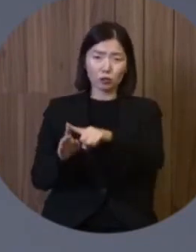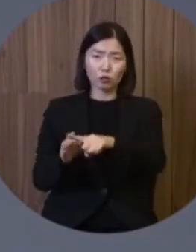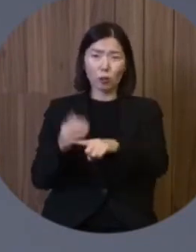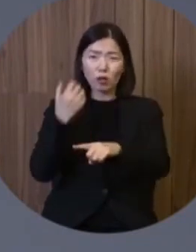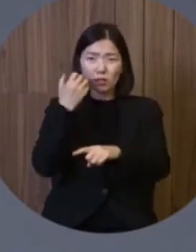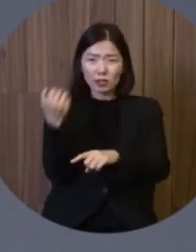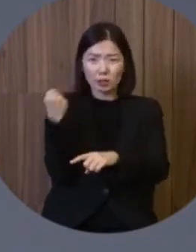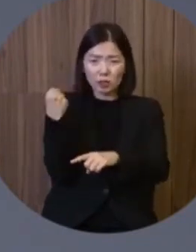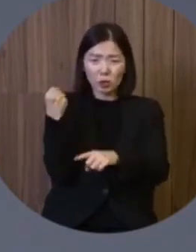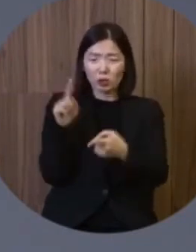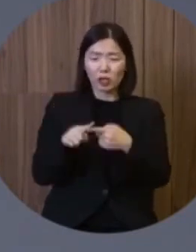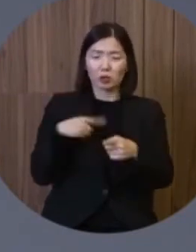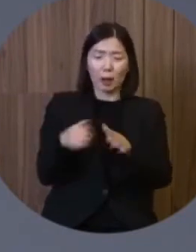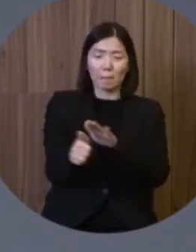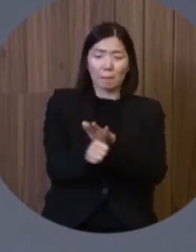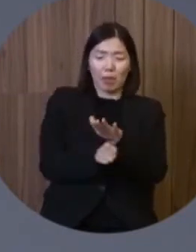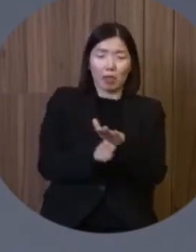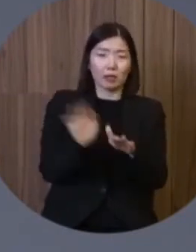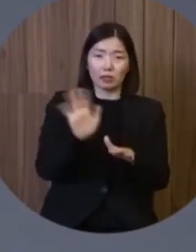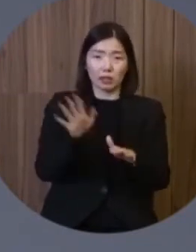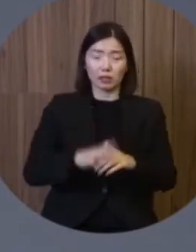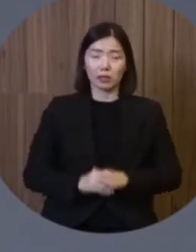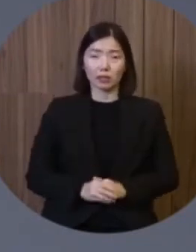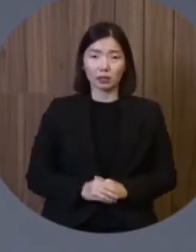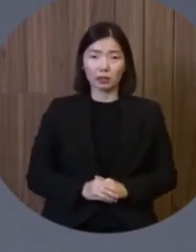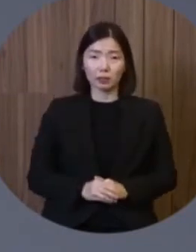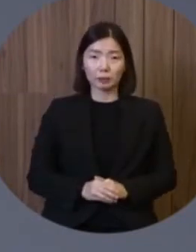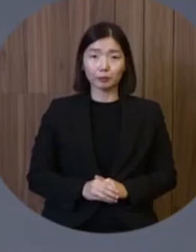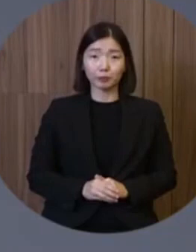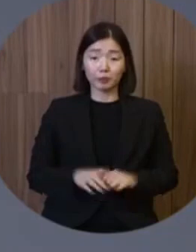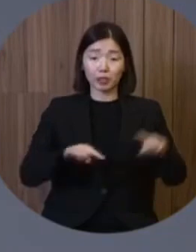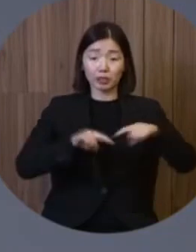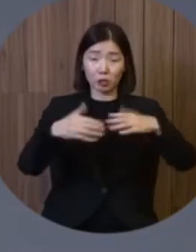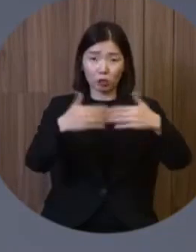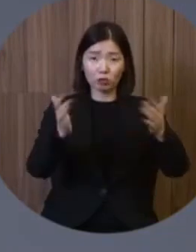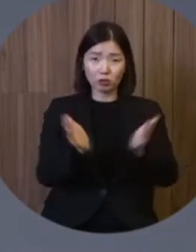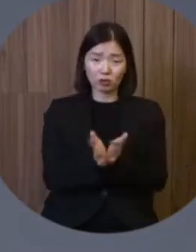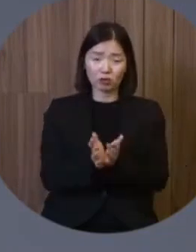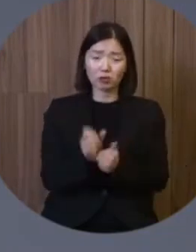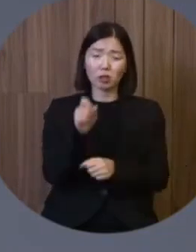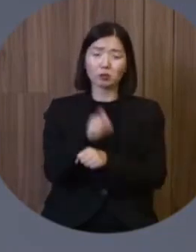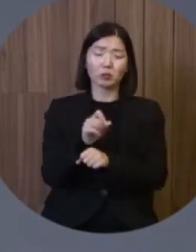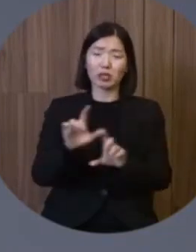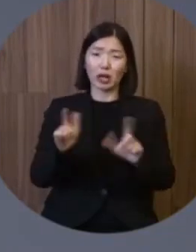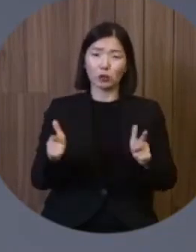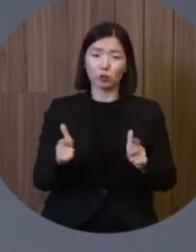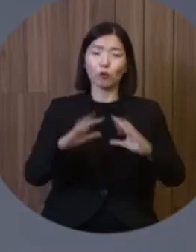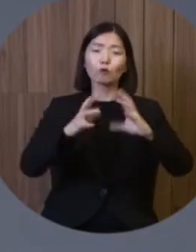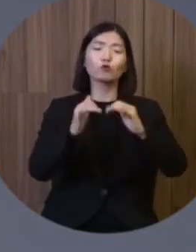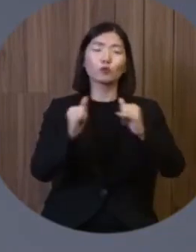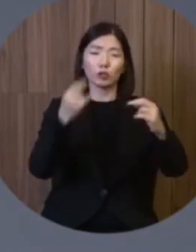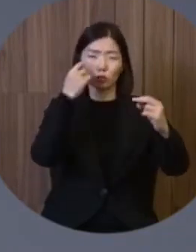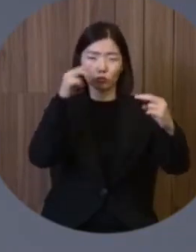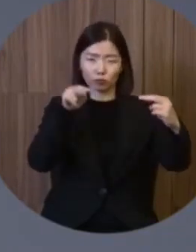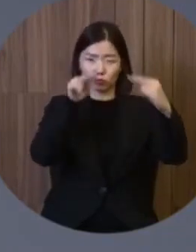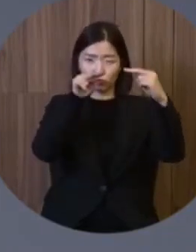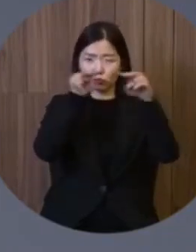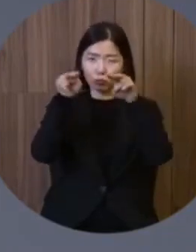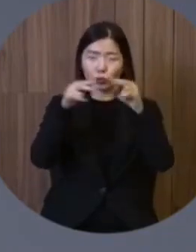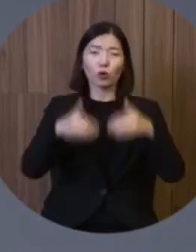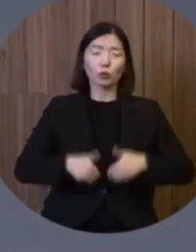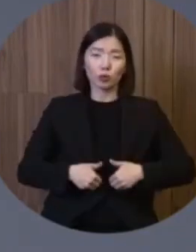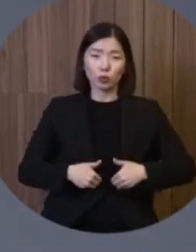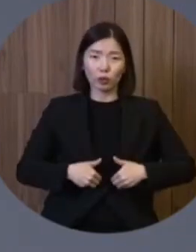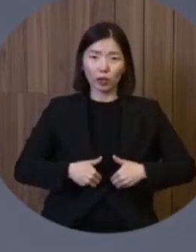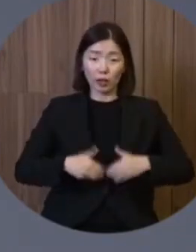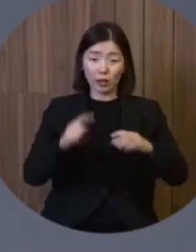싸움에서 절대로 후퇴하지 않겠습니다. 정책은 관료가 아니라 국민의 눈으로 봐야 합니다.